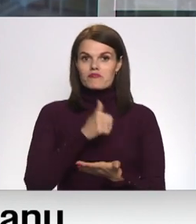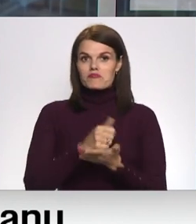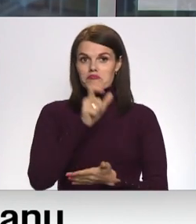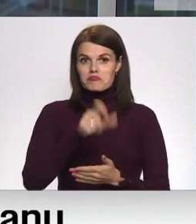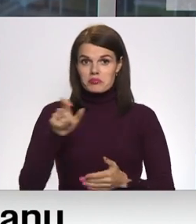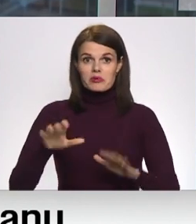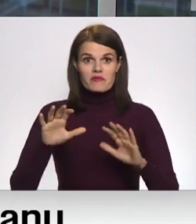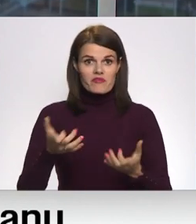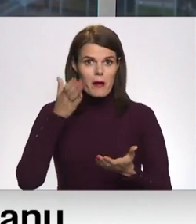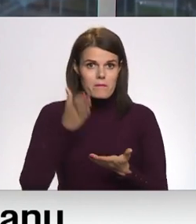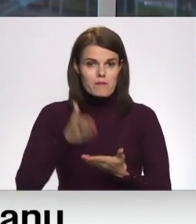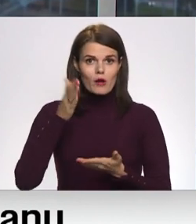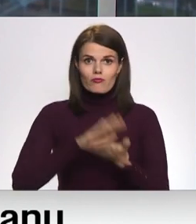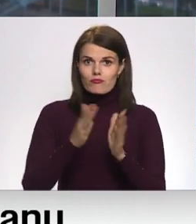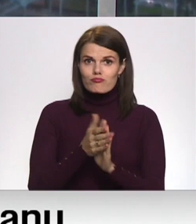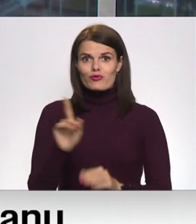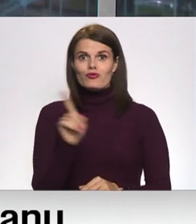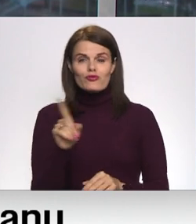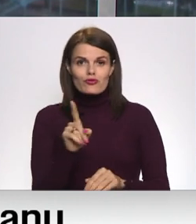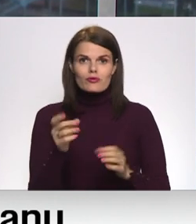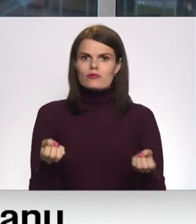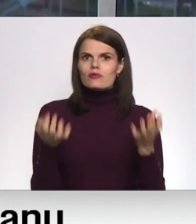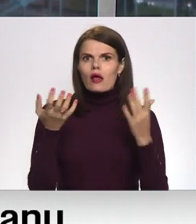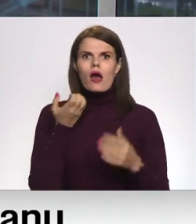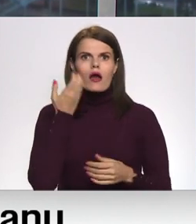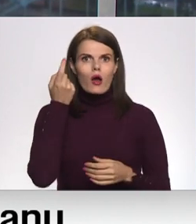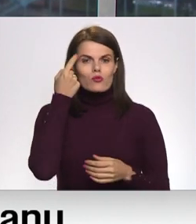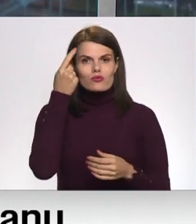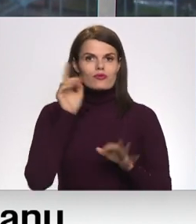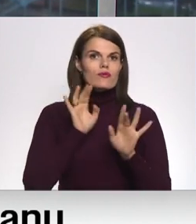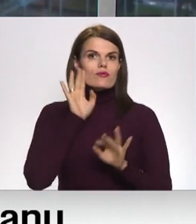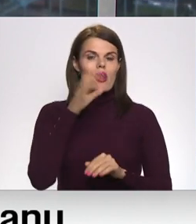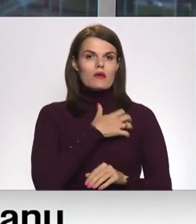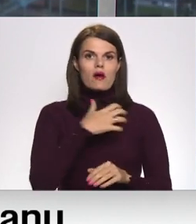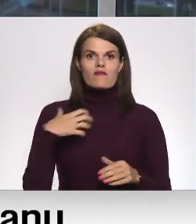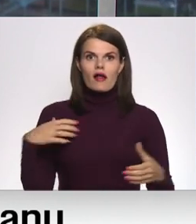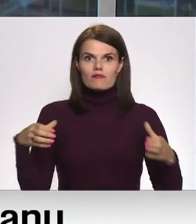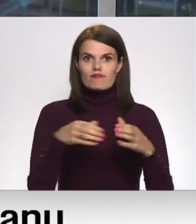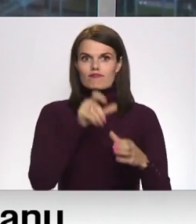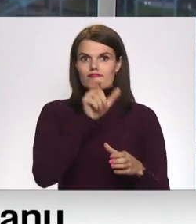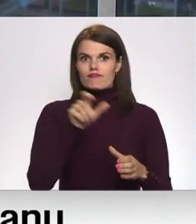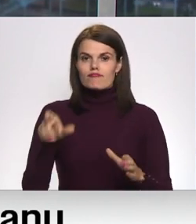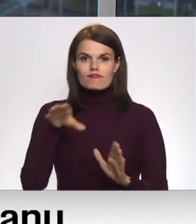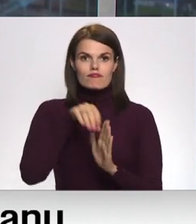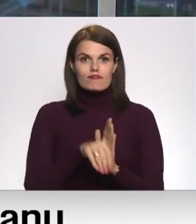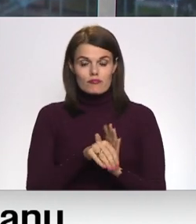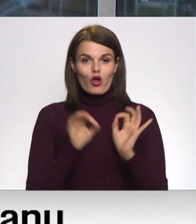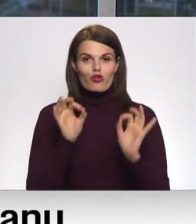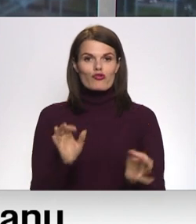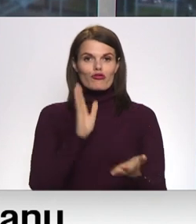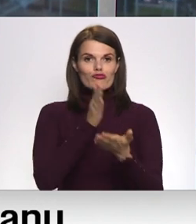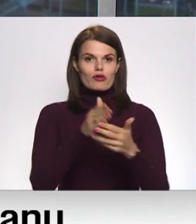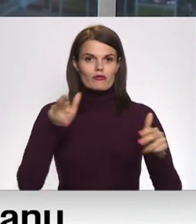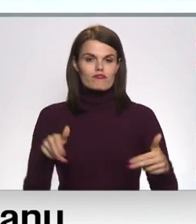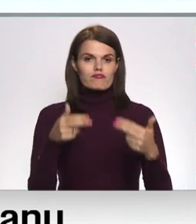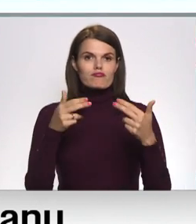beidzot ir panākt kāda vienošanās un skaidrība, kad varētu būt zināms nākamās valdības sastāvs? Tieši redzē esam sazinājušies ar